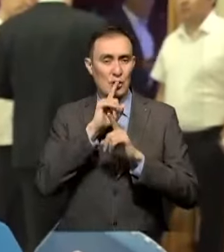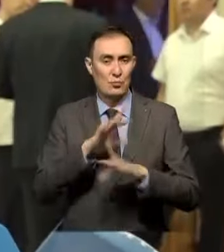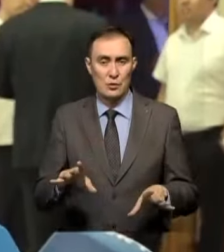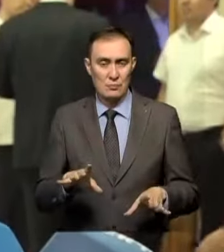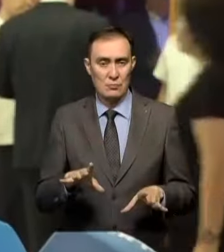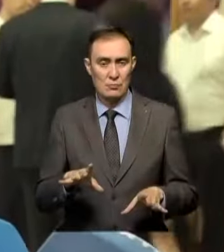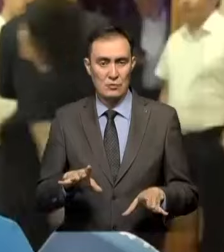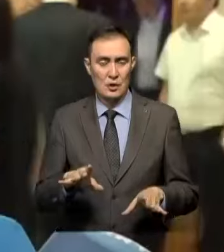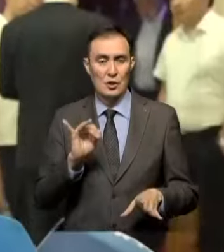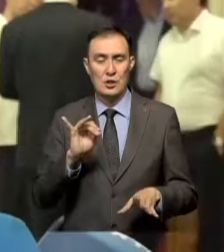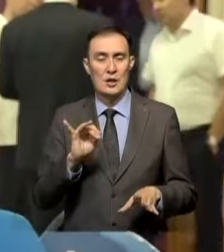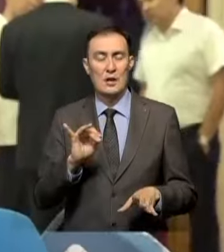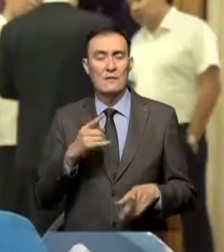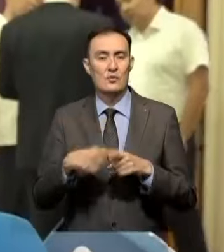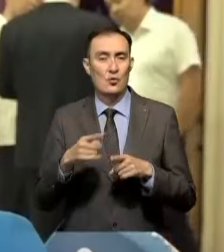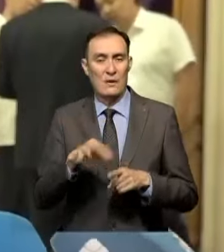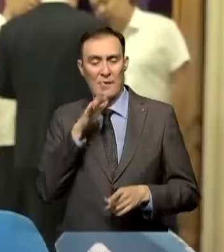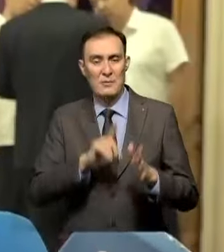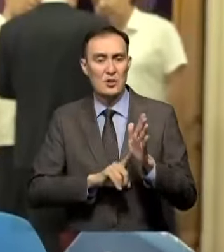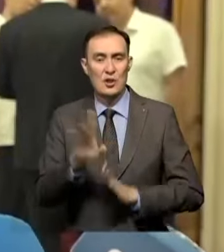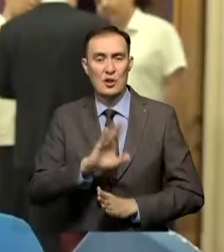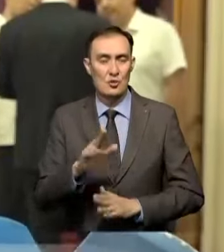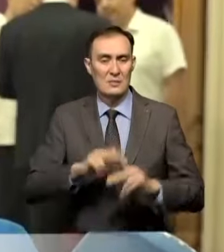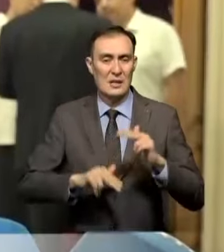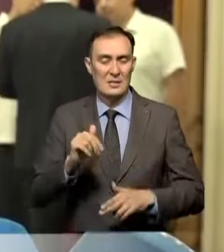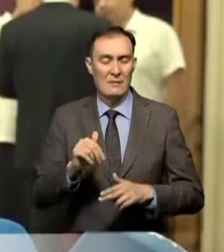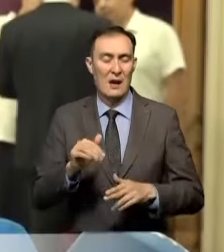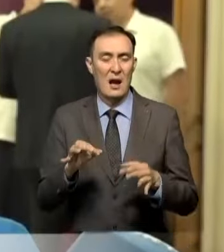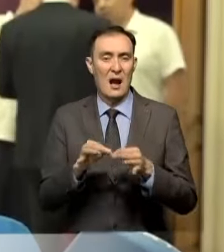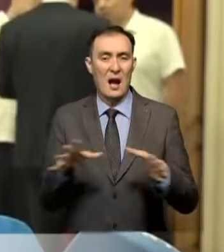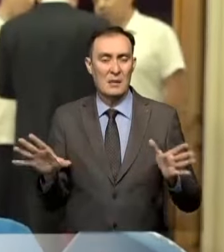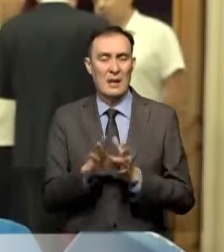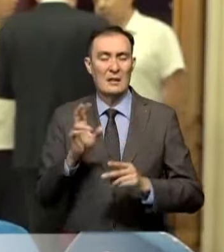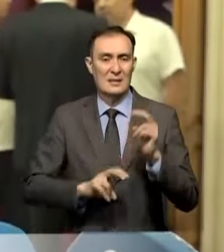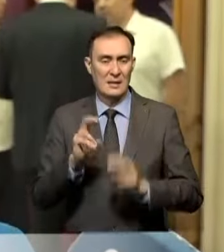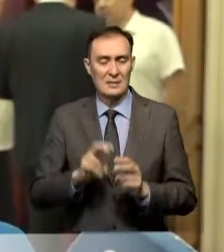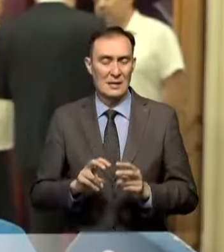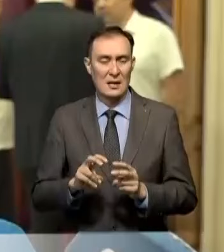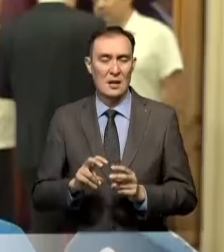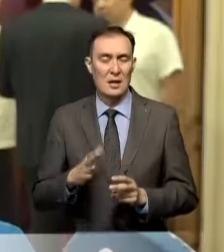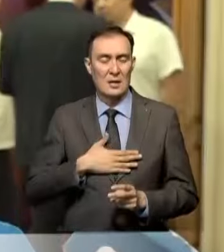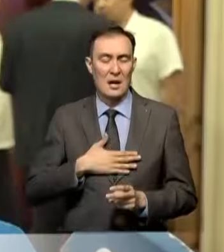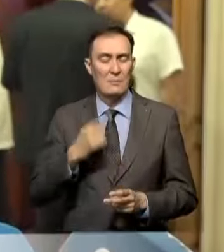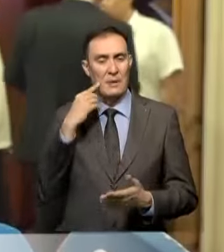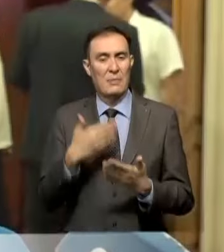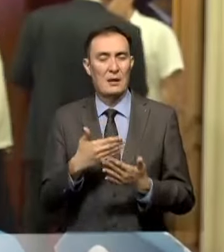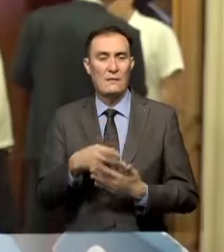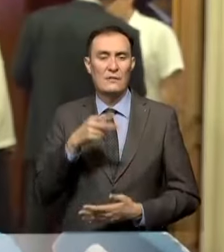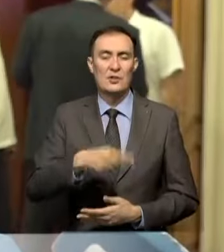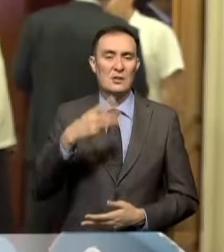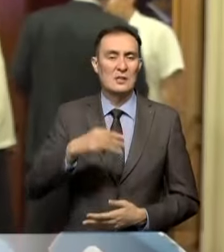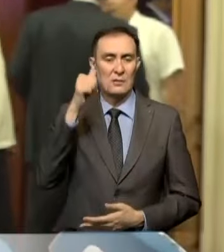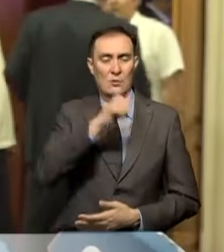точку не поставим и не начнем в ближайшее время строительство данного атомной электростанции, то я предполагаю, где-то к 30-му